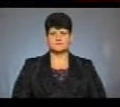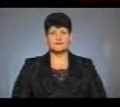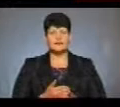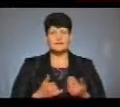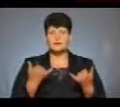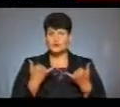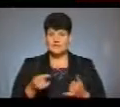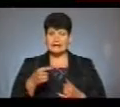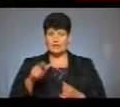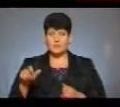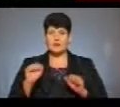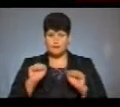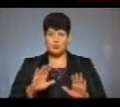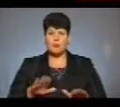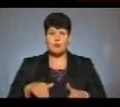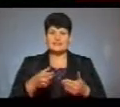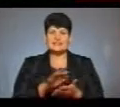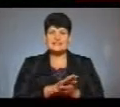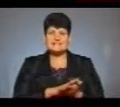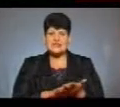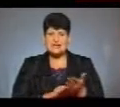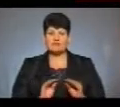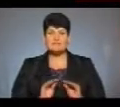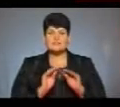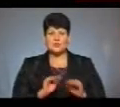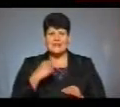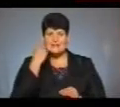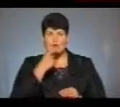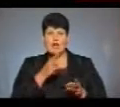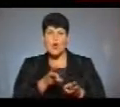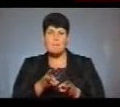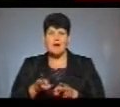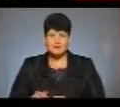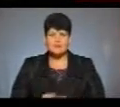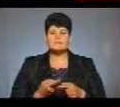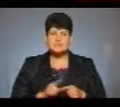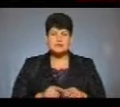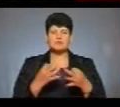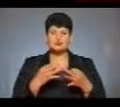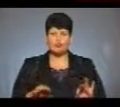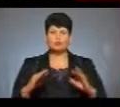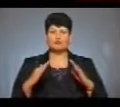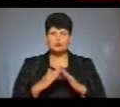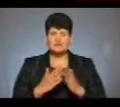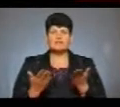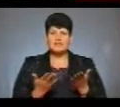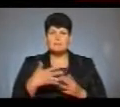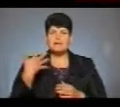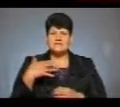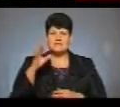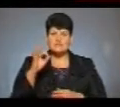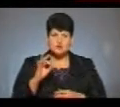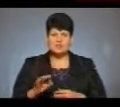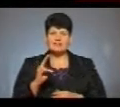Відсьогодні тернополяни можуть подавати заяви на встановлення індивідуального опалення. Це дозволено у будинках, в яких 50%